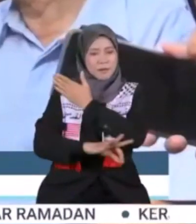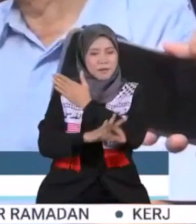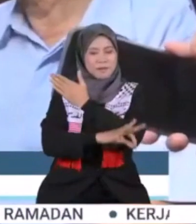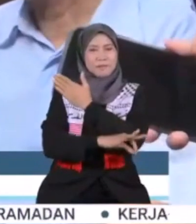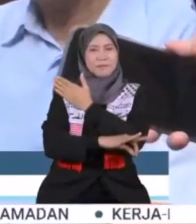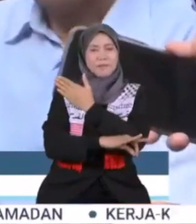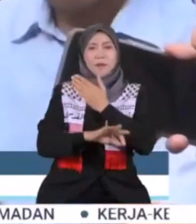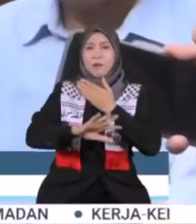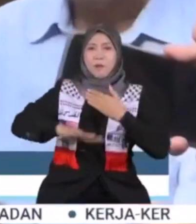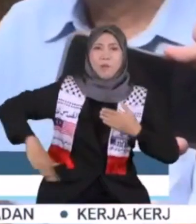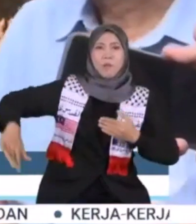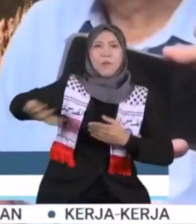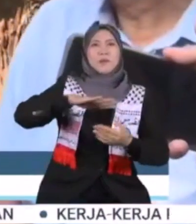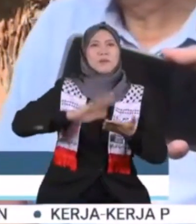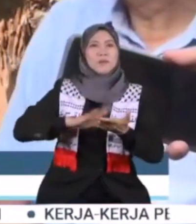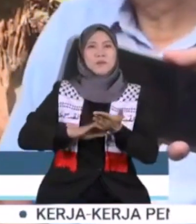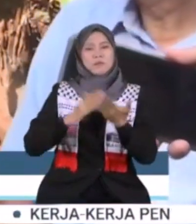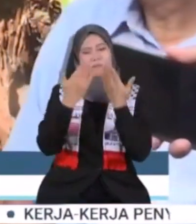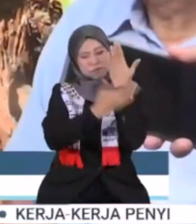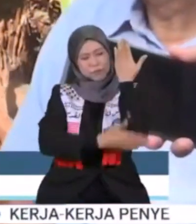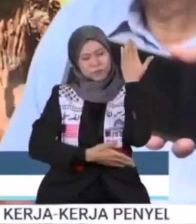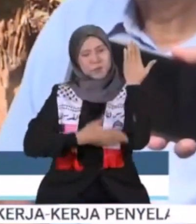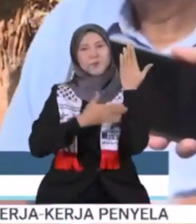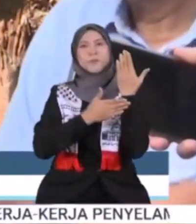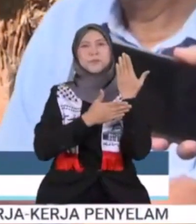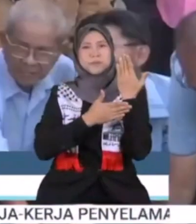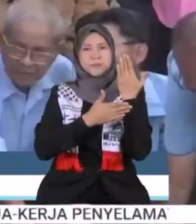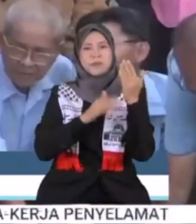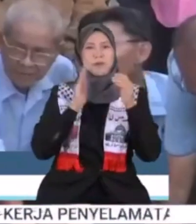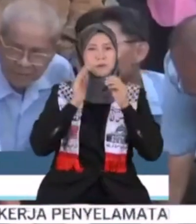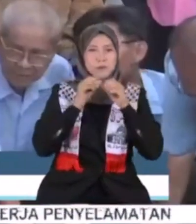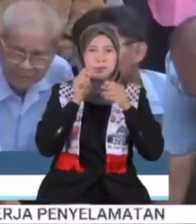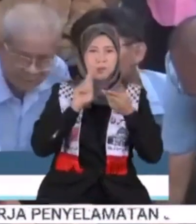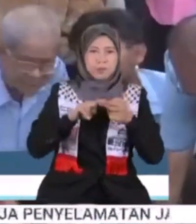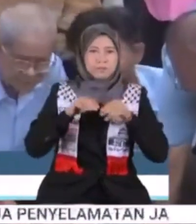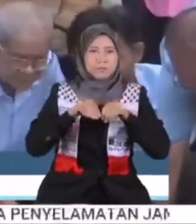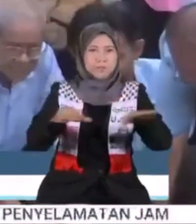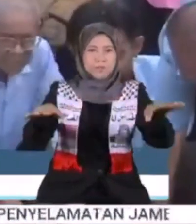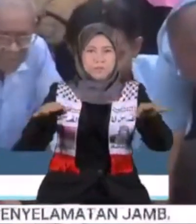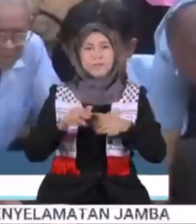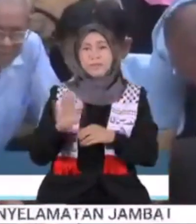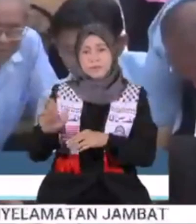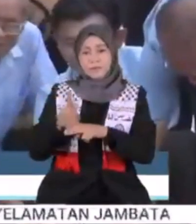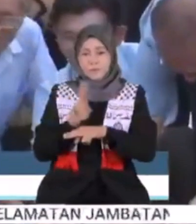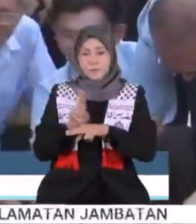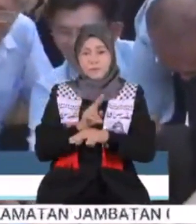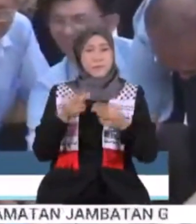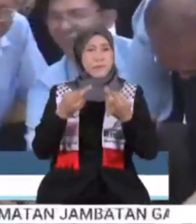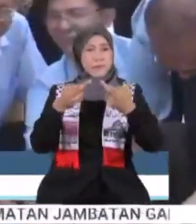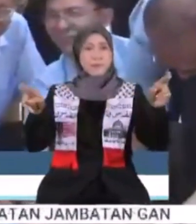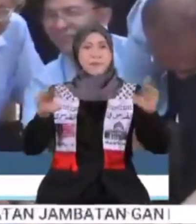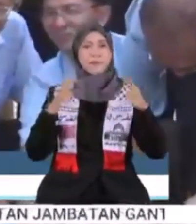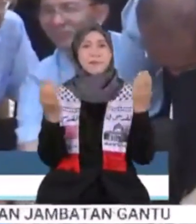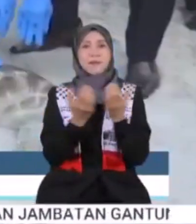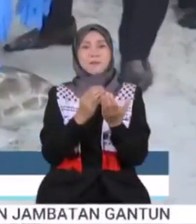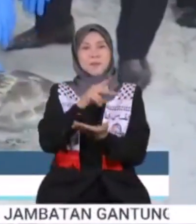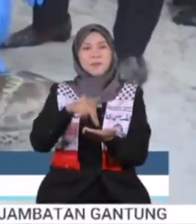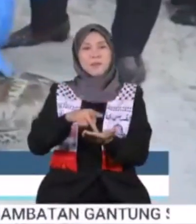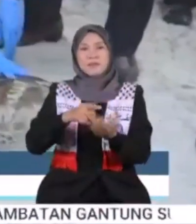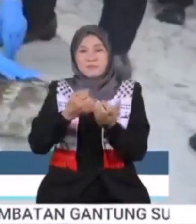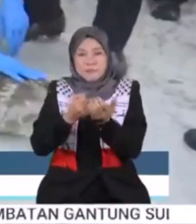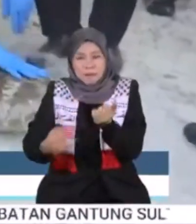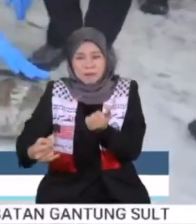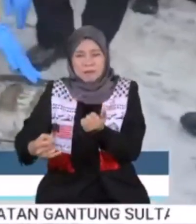Sembilan, kepada semua sekolah di seluruh Malaysia. Beliau menyempurnakan majlis pelancaran Kelab Pusat Penetasan